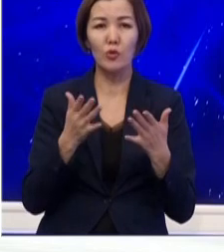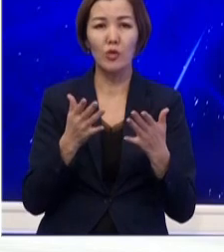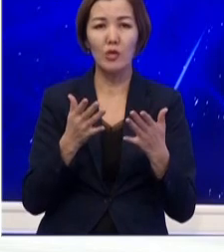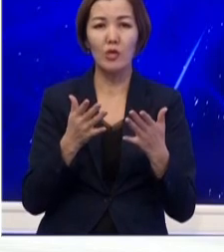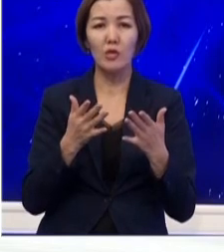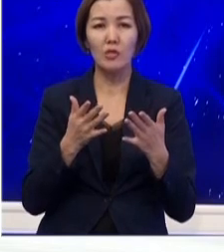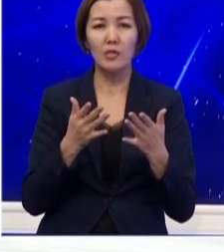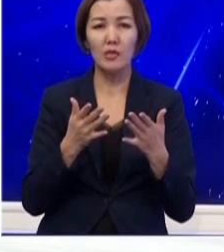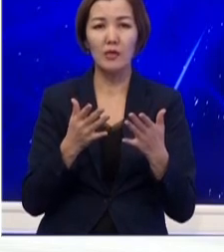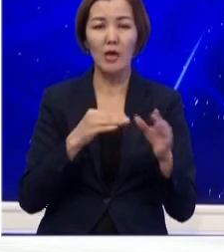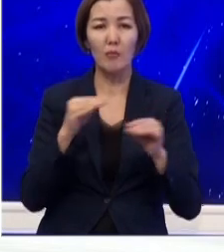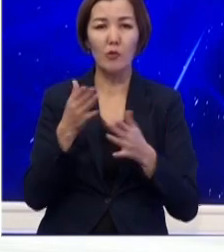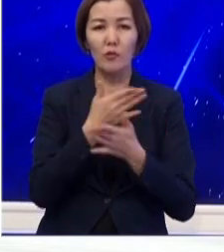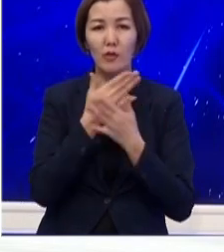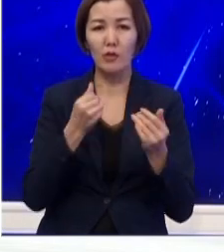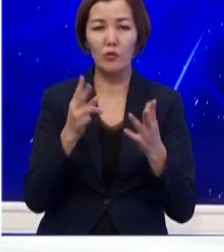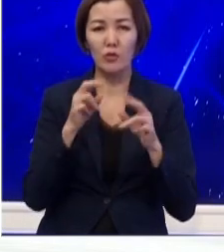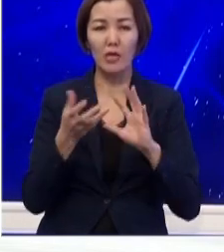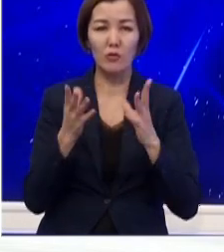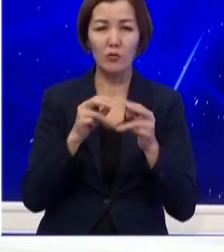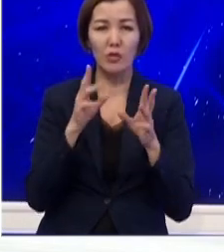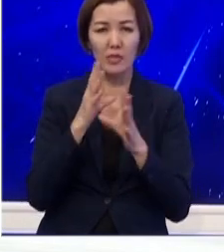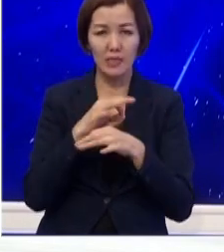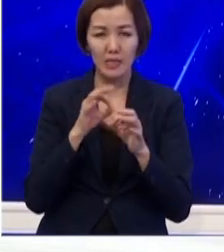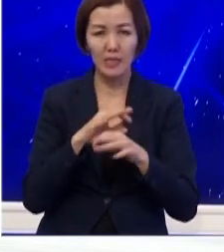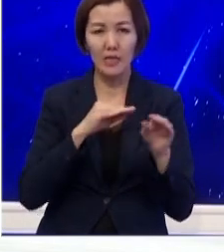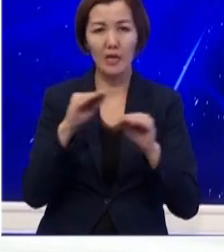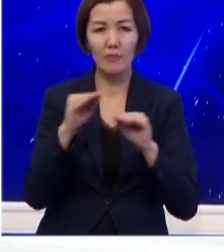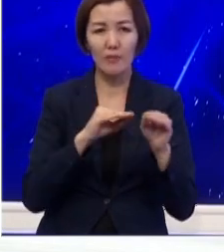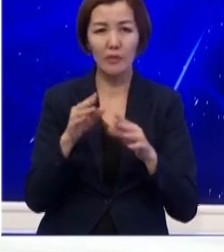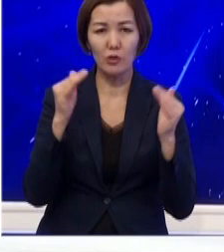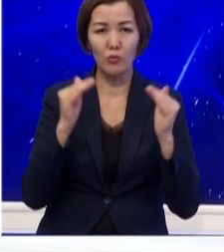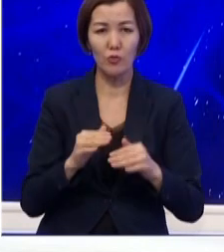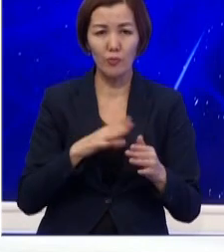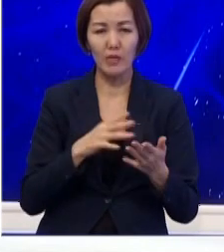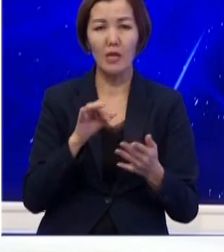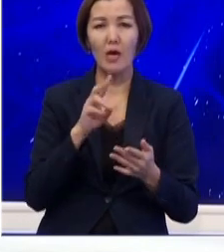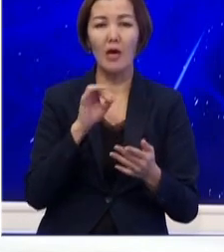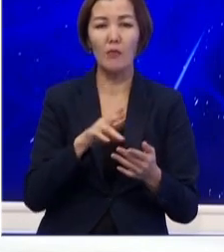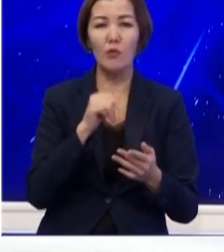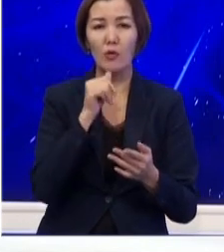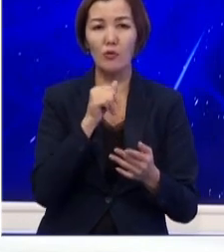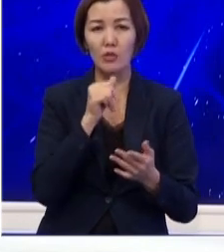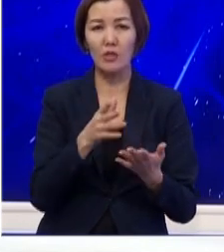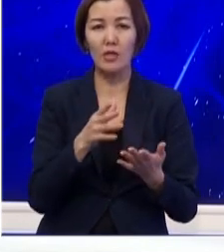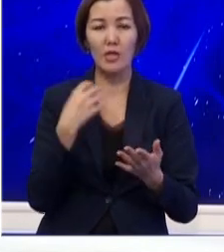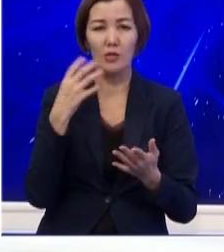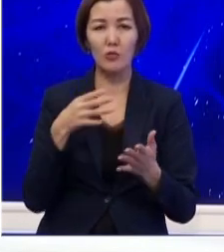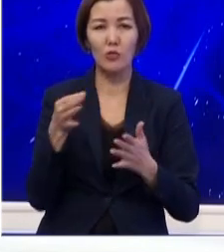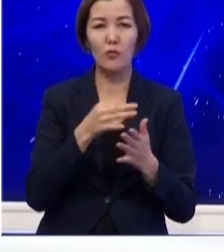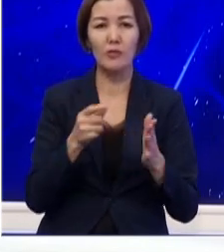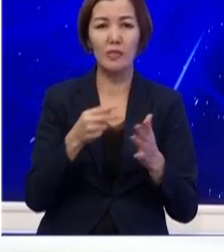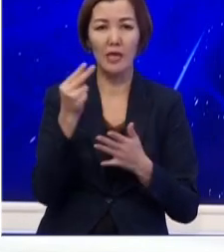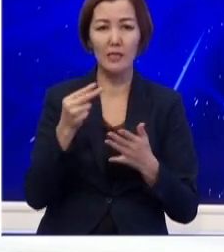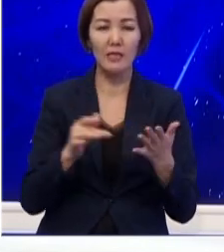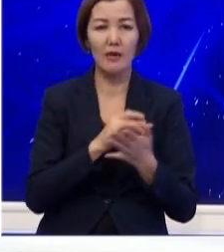жоқ. Өңірлерде диагностикалық және зертханалық жабдықтармен қамтамасыз ету төмен. Ақмола, Қостанай, Қызылорда облыстарының және Астана